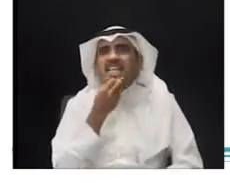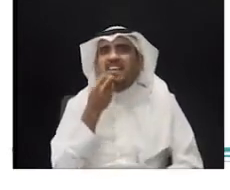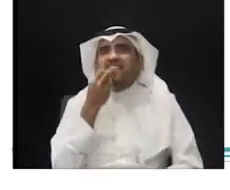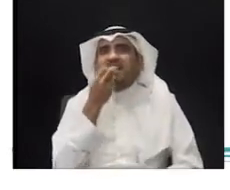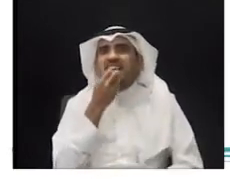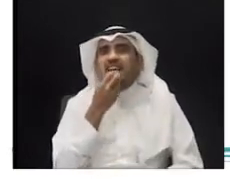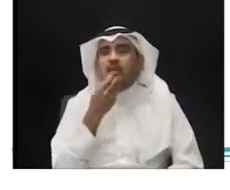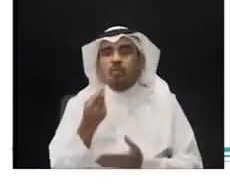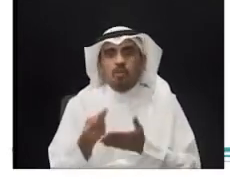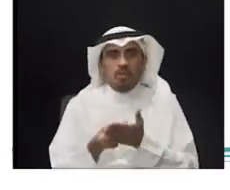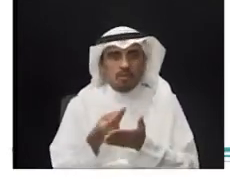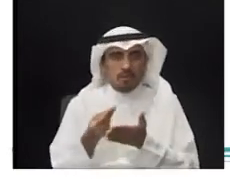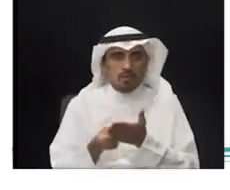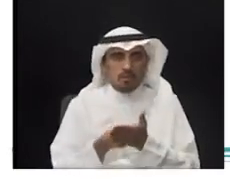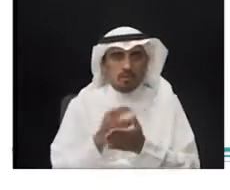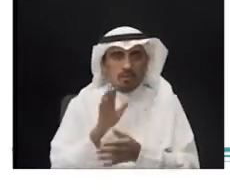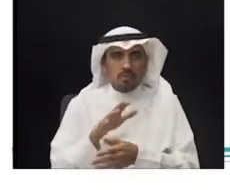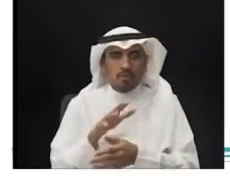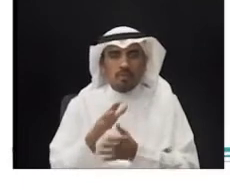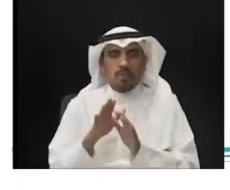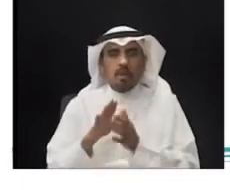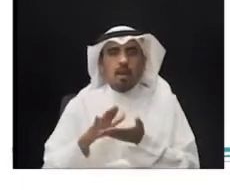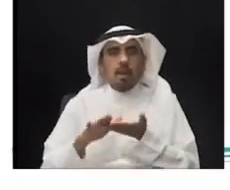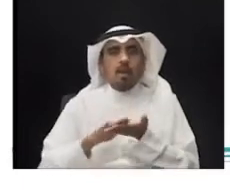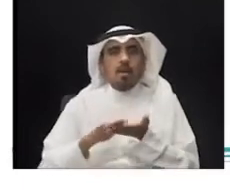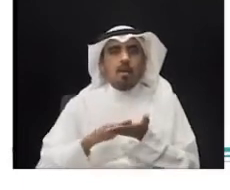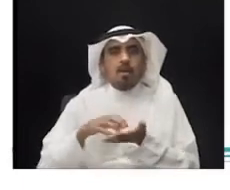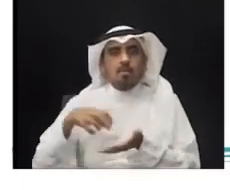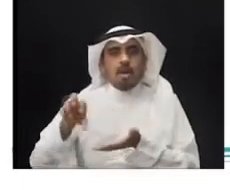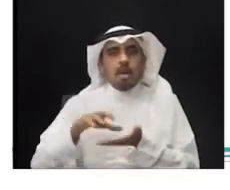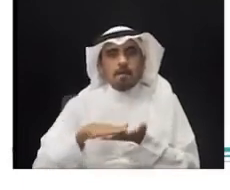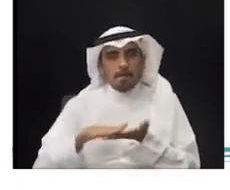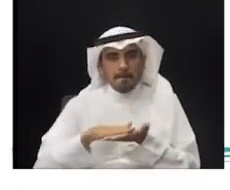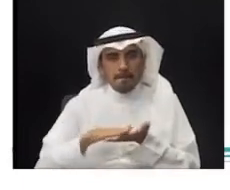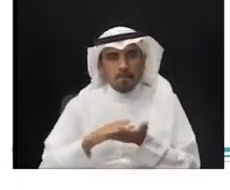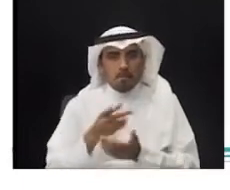التواصل الشفهي والكتابي في مجال البيئة